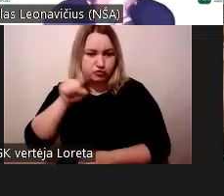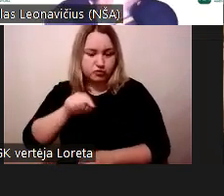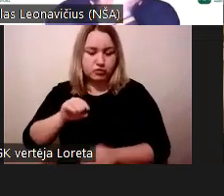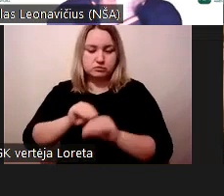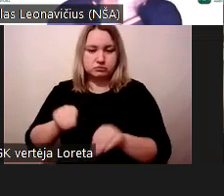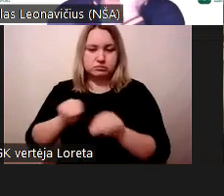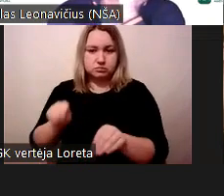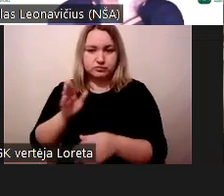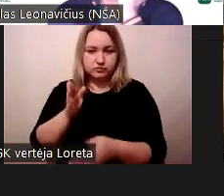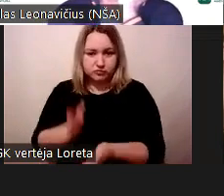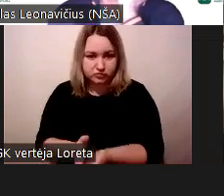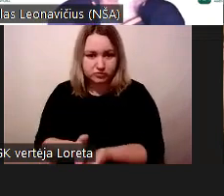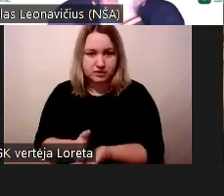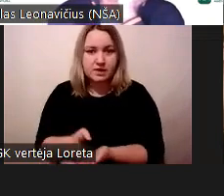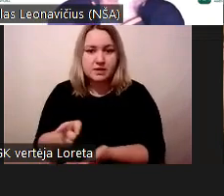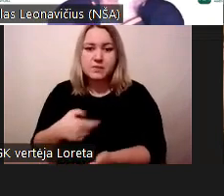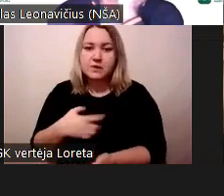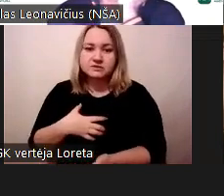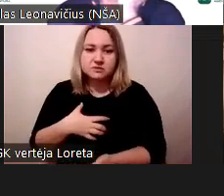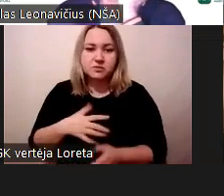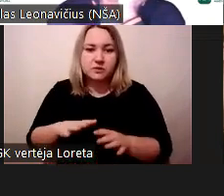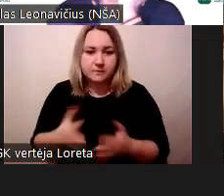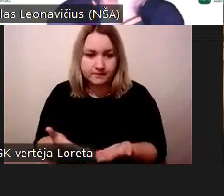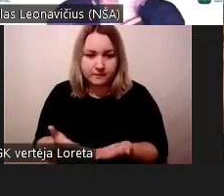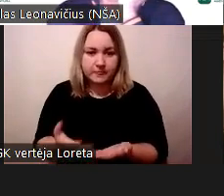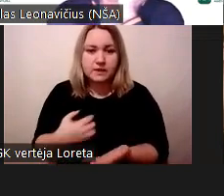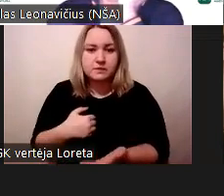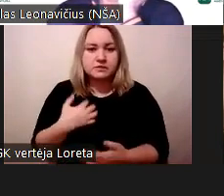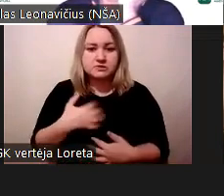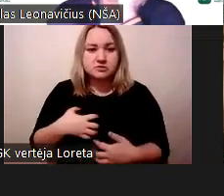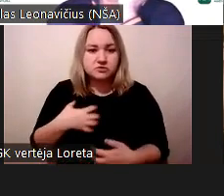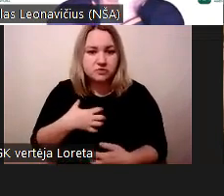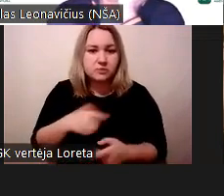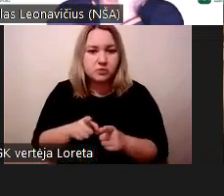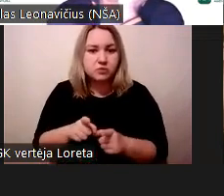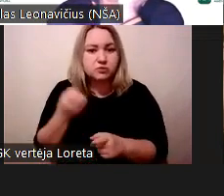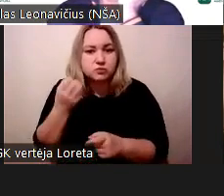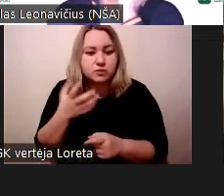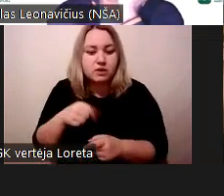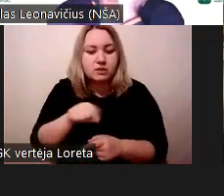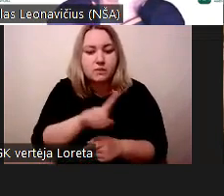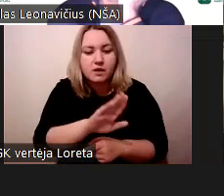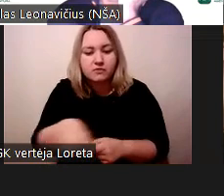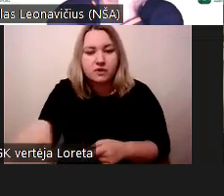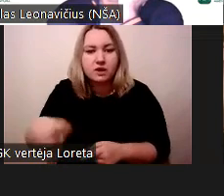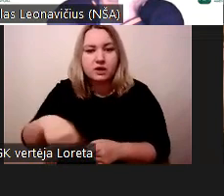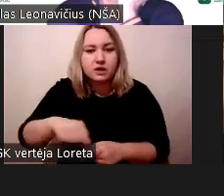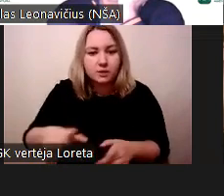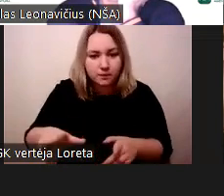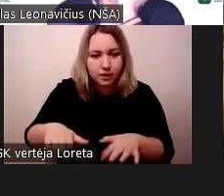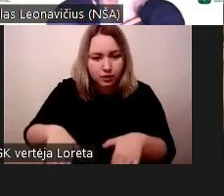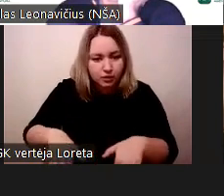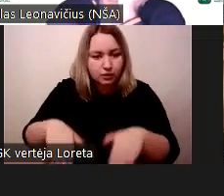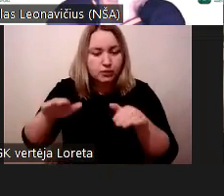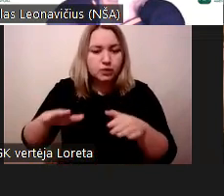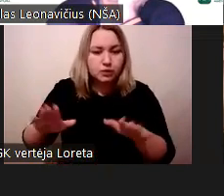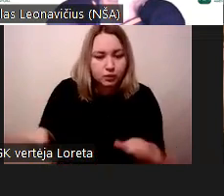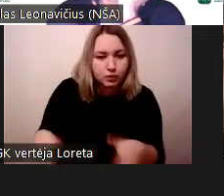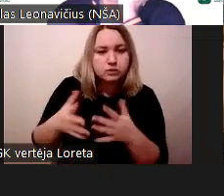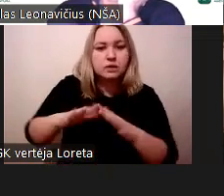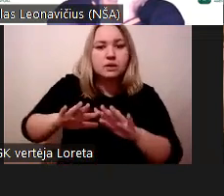Ir man labai svarbu suprasti, kaip vaikai ugdosi komunikacijos ir